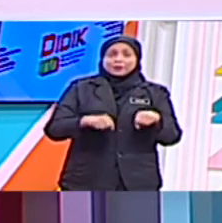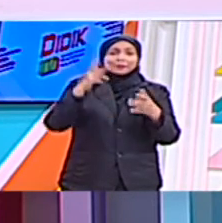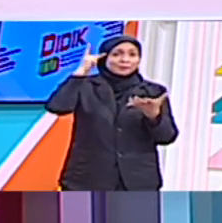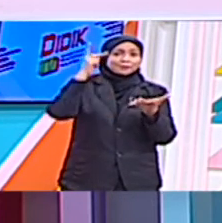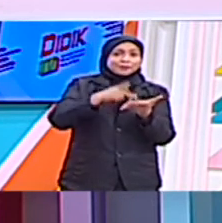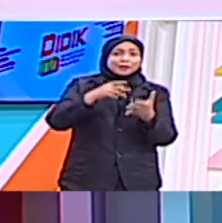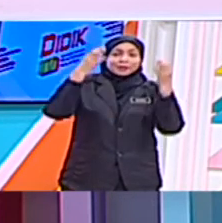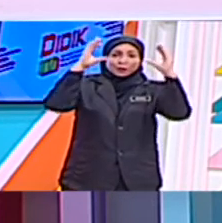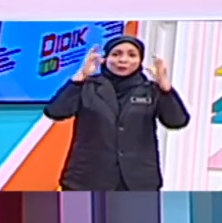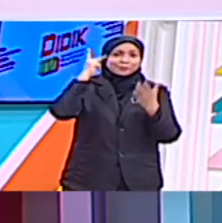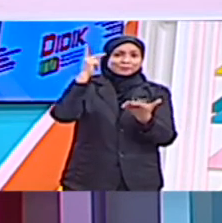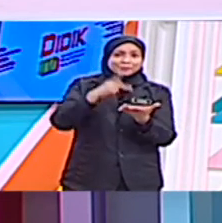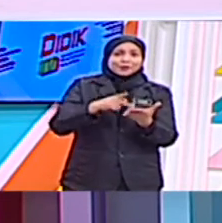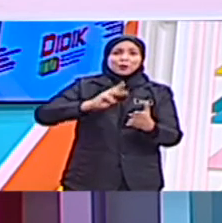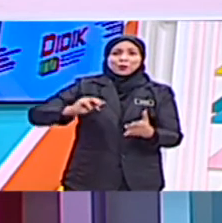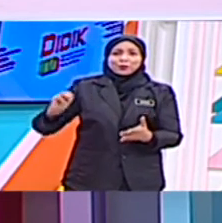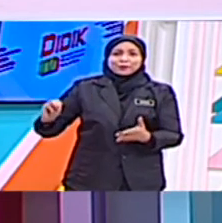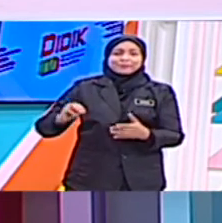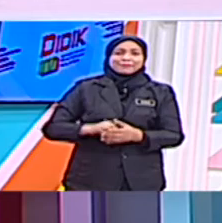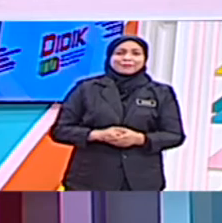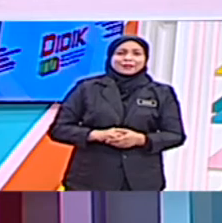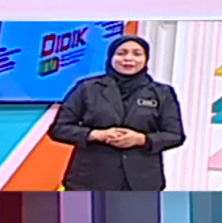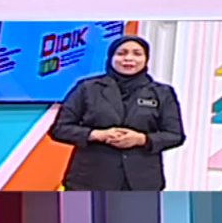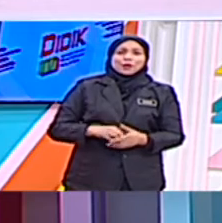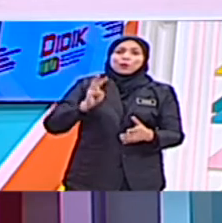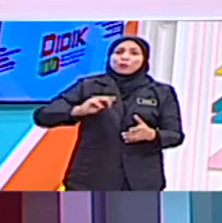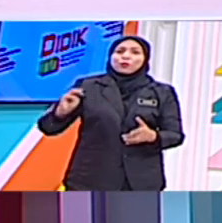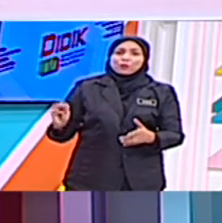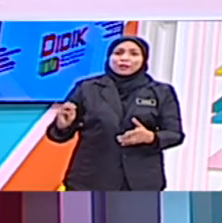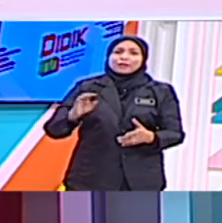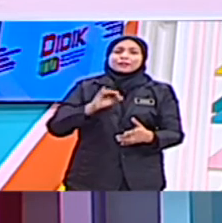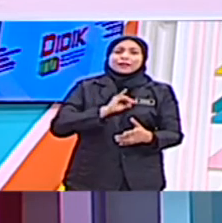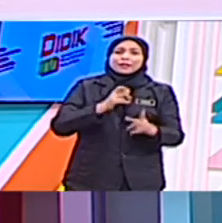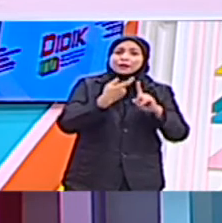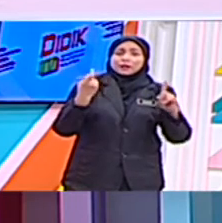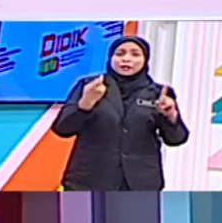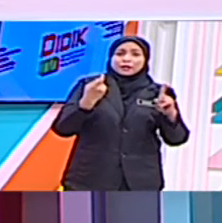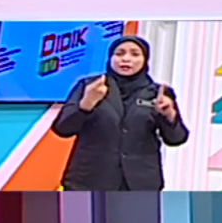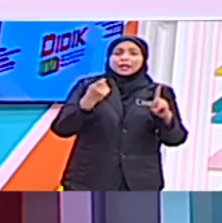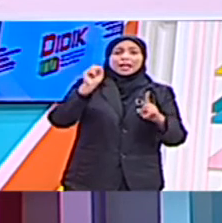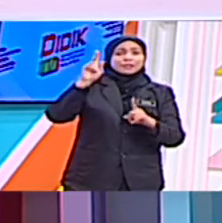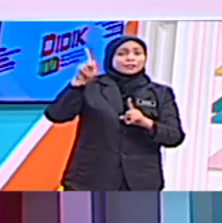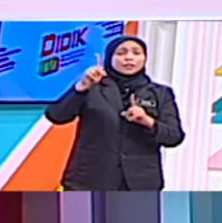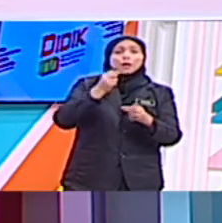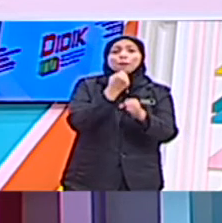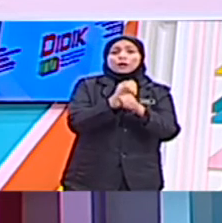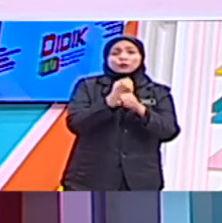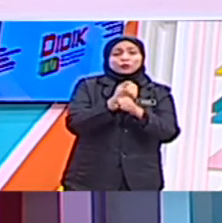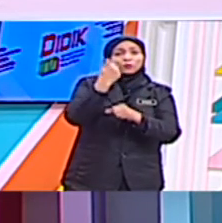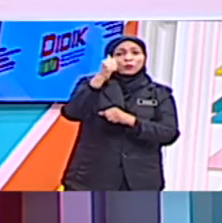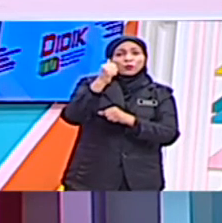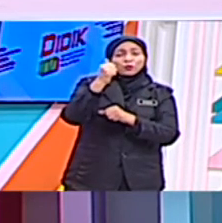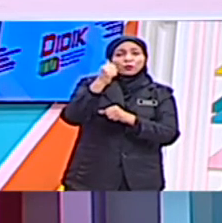cikgu kenalkan mereka? Boleh. Okey. Ini adalah murid-murid cikgu dari SK Batu 10 Lekir, jauh dari Perak sana